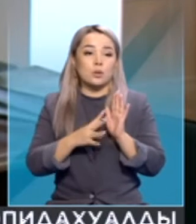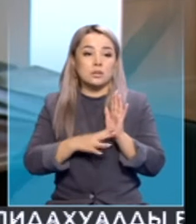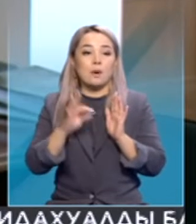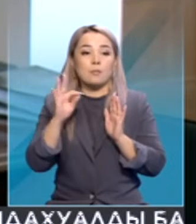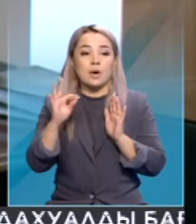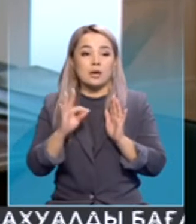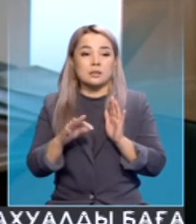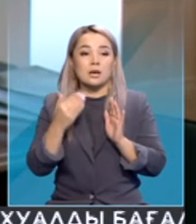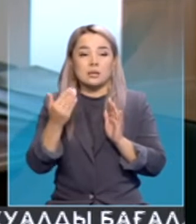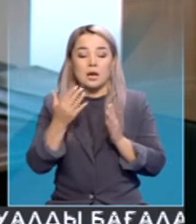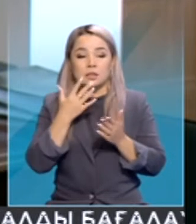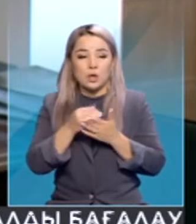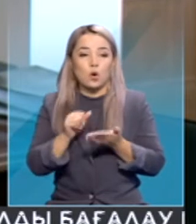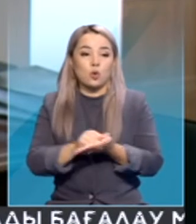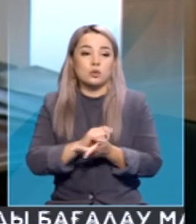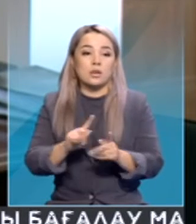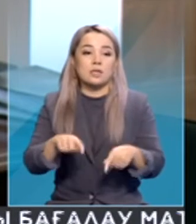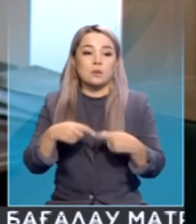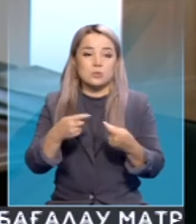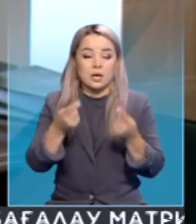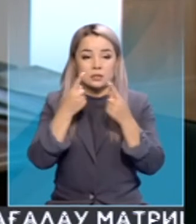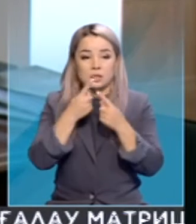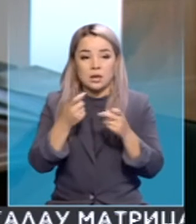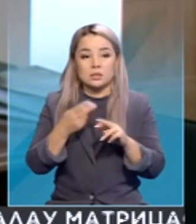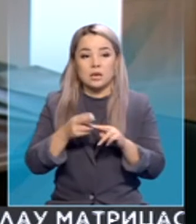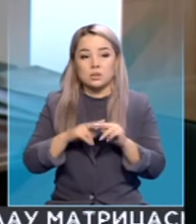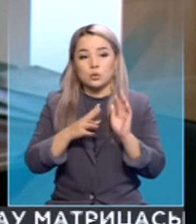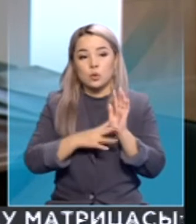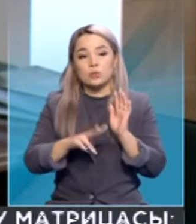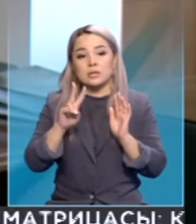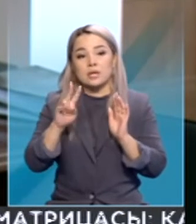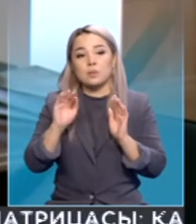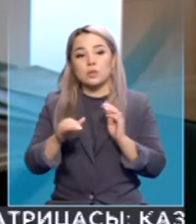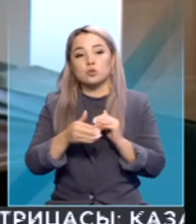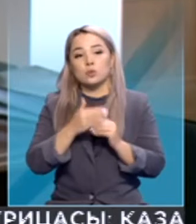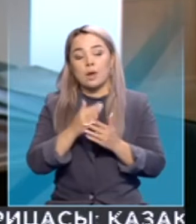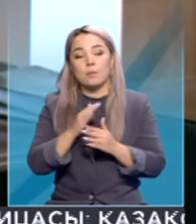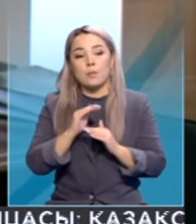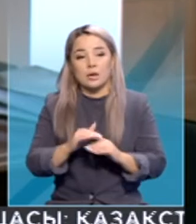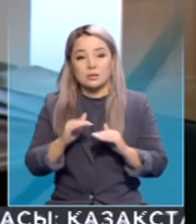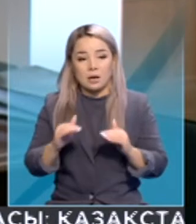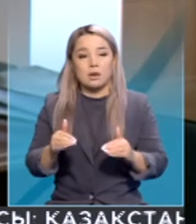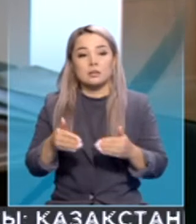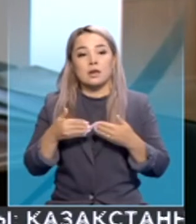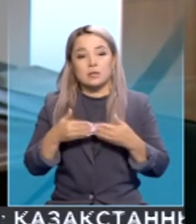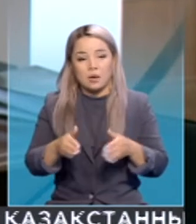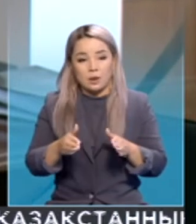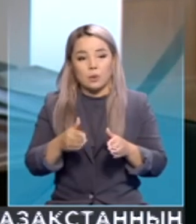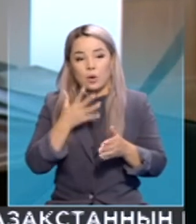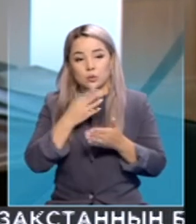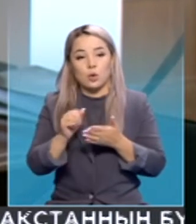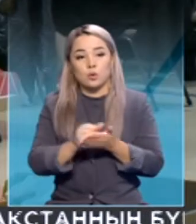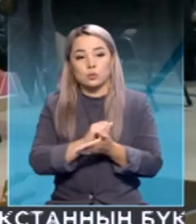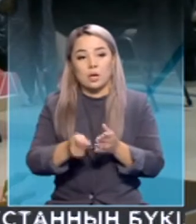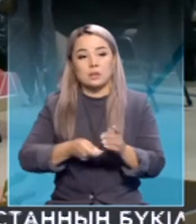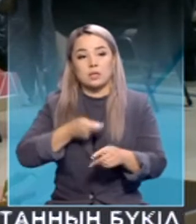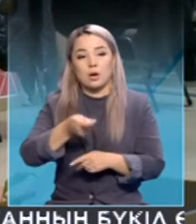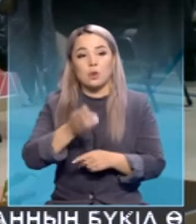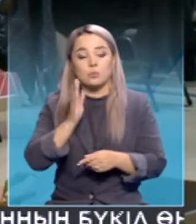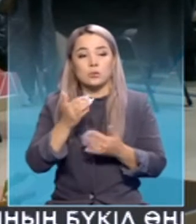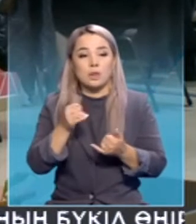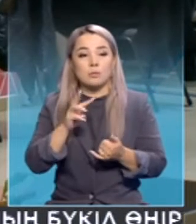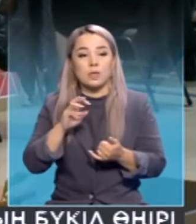90% құжаттарын тапсырады деп болжаммен биылғы жылы 92 мыңға жуық бала талапкер өзінің құжаттарын тапсырады деп күтілуде.